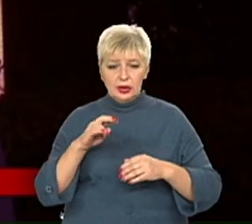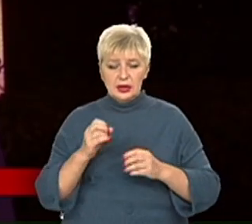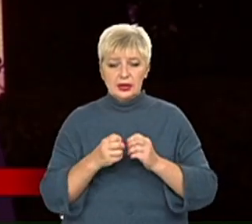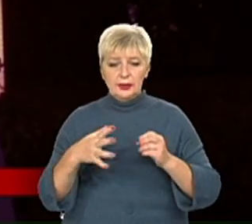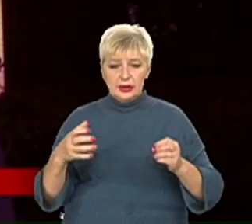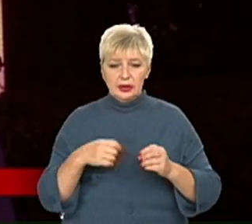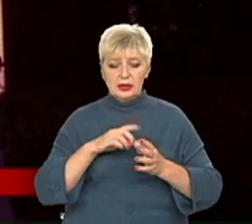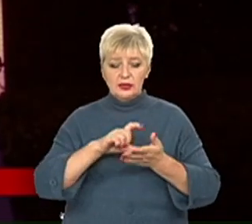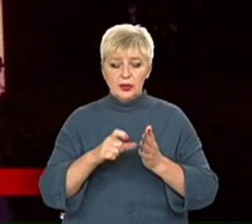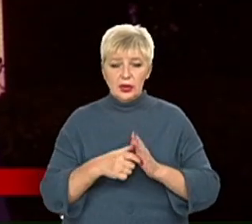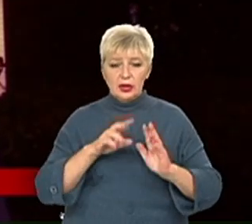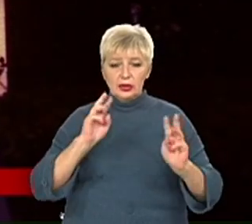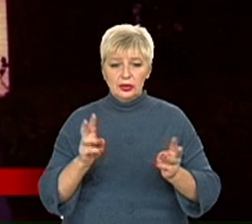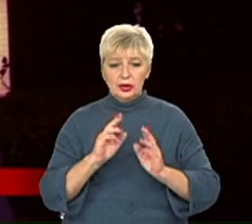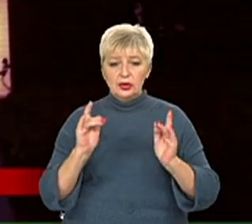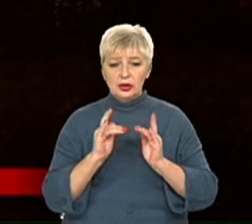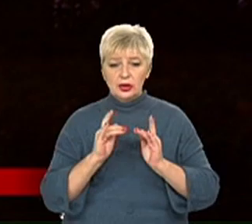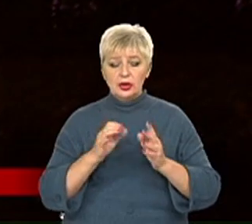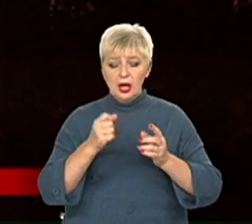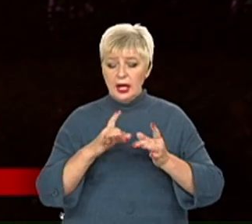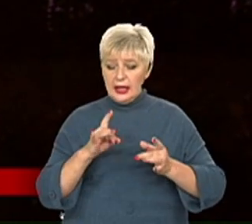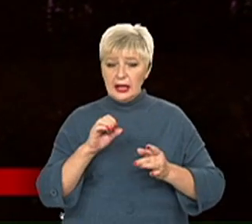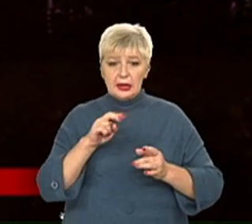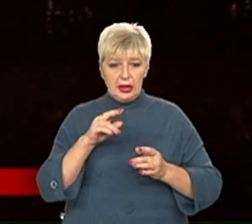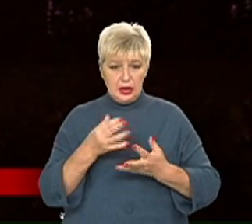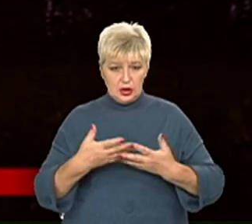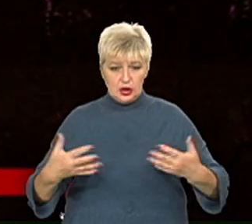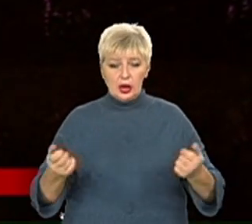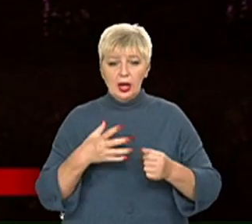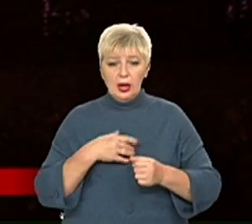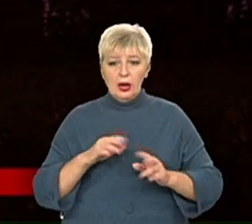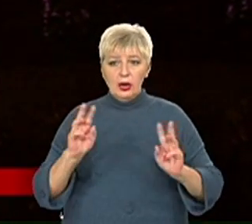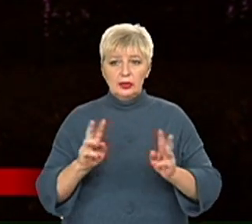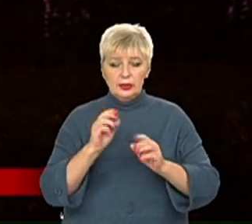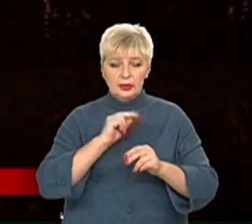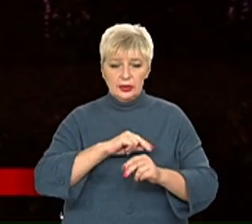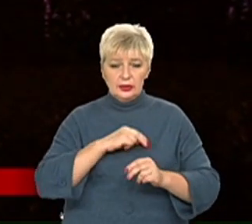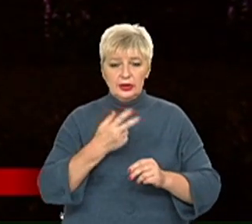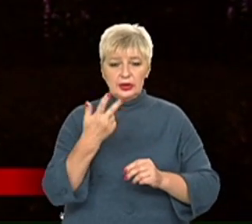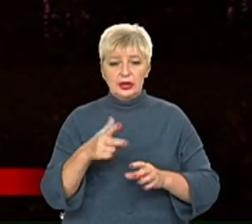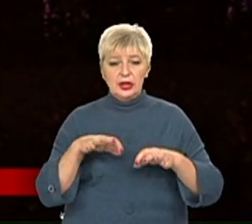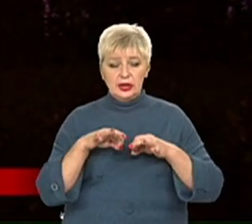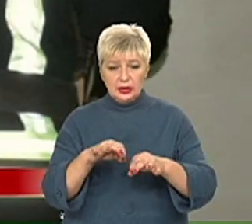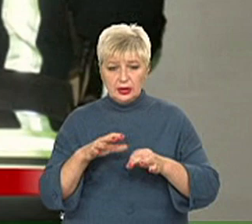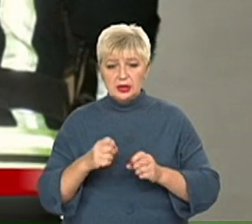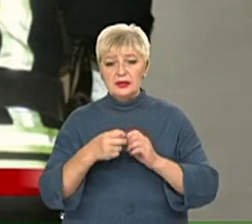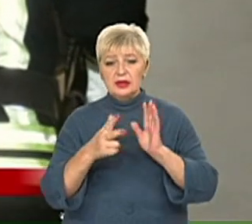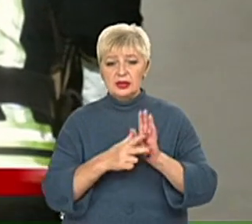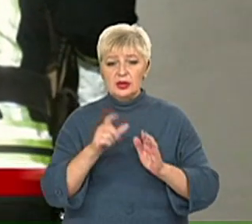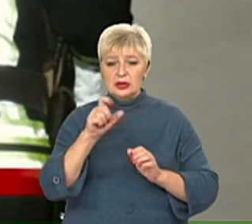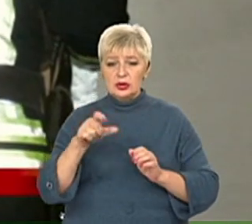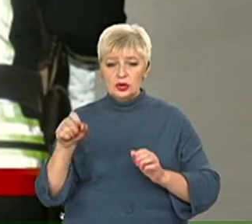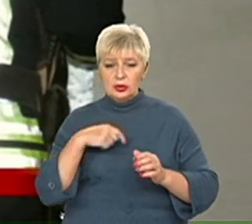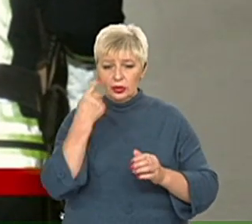В кімнаті горіла ріжка та речина. На місці пожежі працювало 3 одиниці пожежно-рятувальної техніки та 18